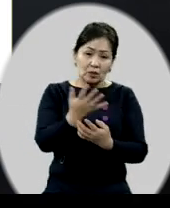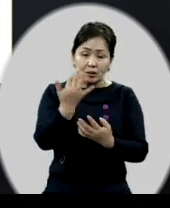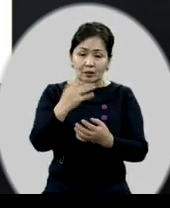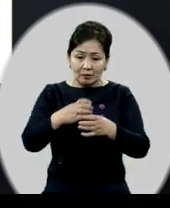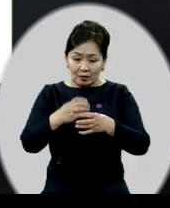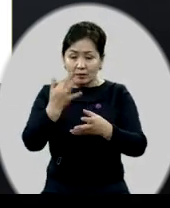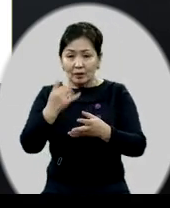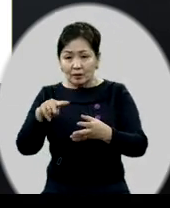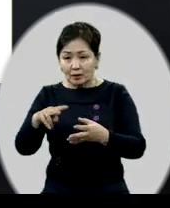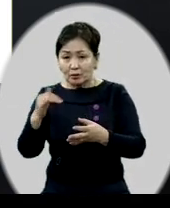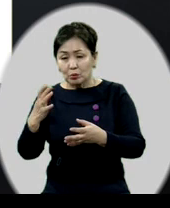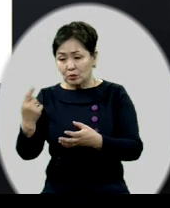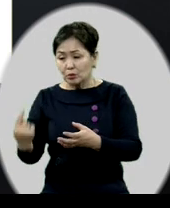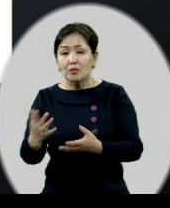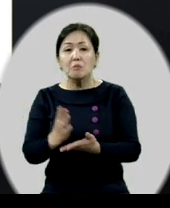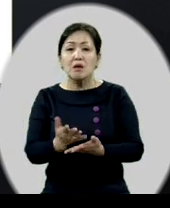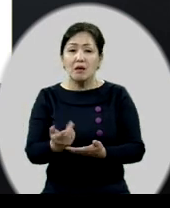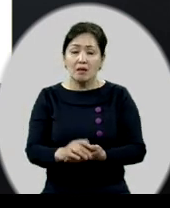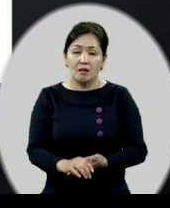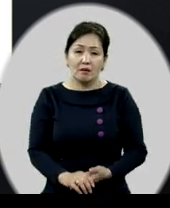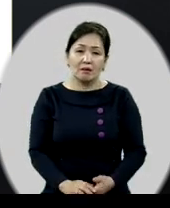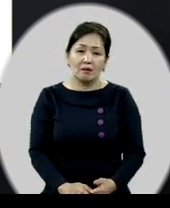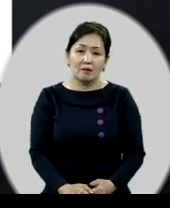хэдэн литр ус үлдсэн бэ?